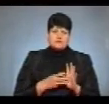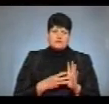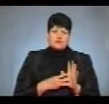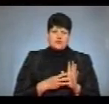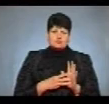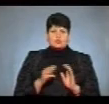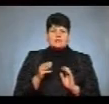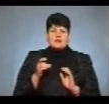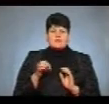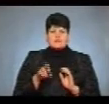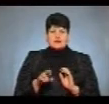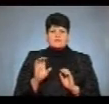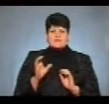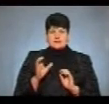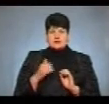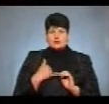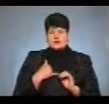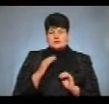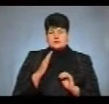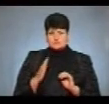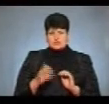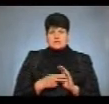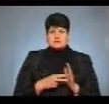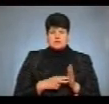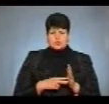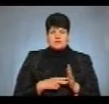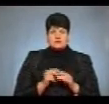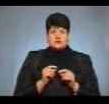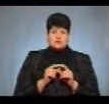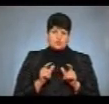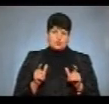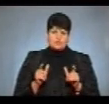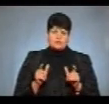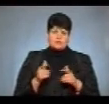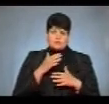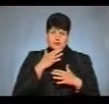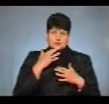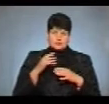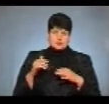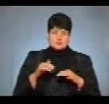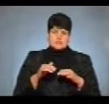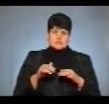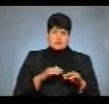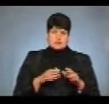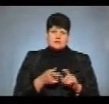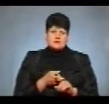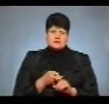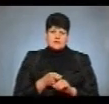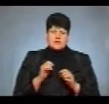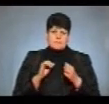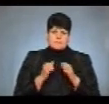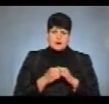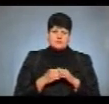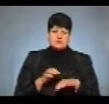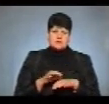8 травня, в середу, у нас відбуватимуться за планом школи низка заходів, присвячених пам'яті